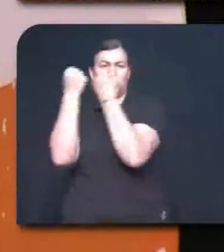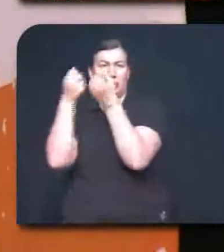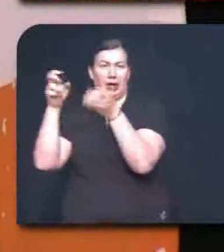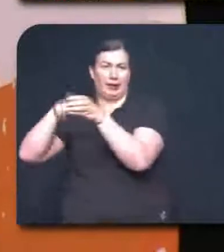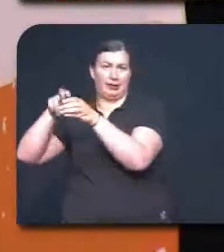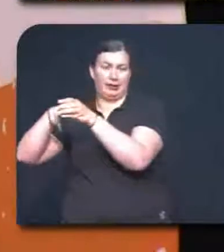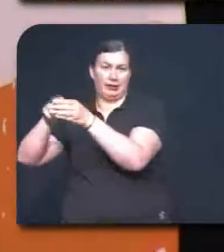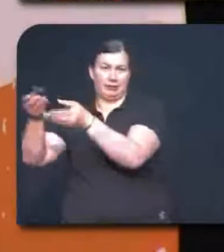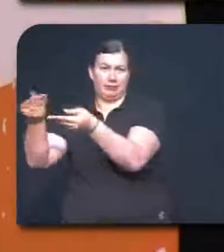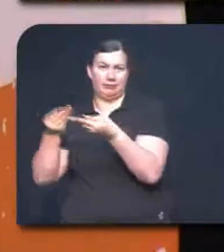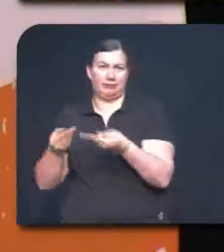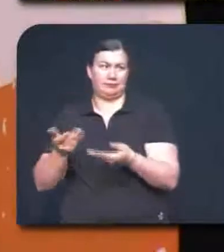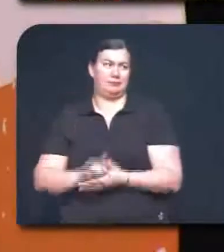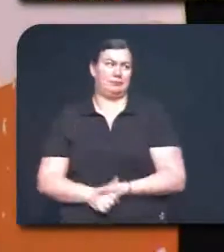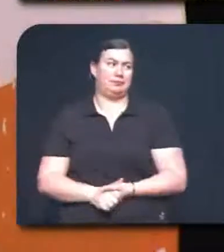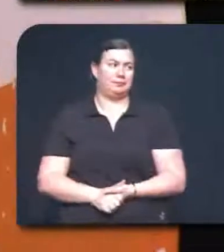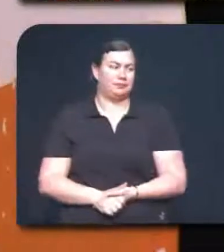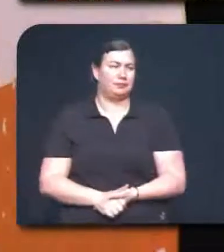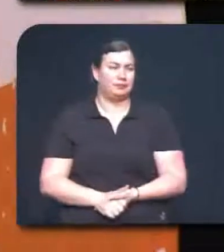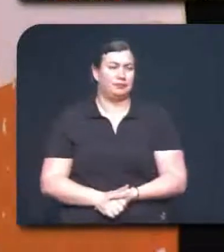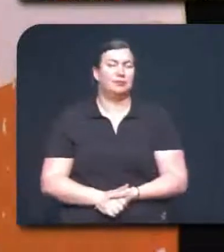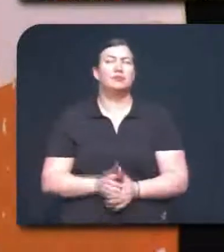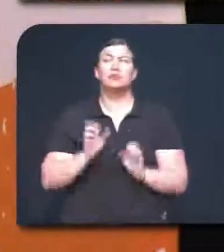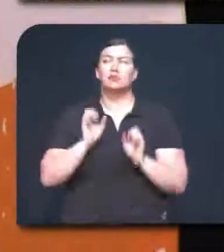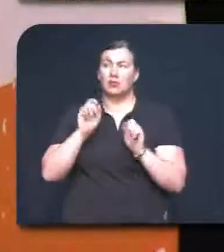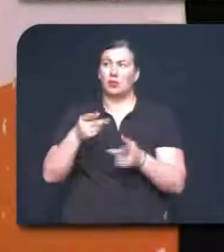so wir kommen zur Debatte